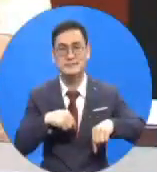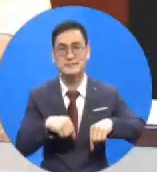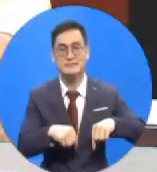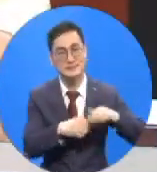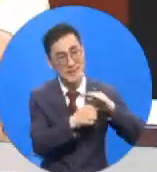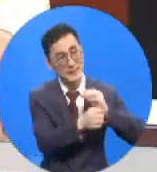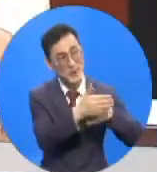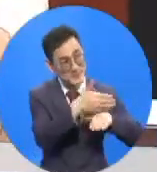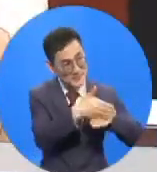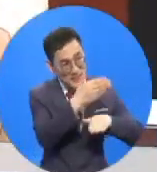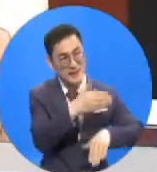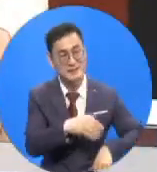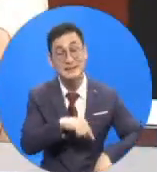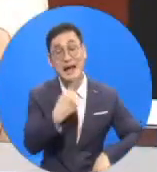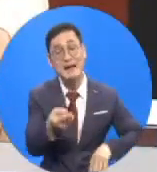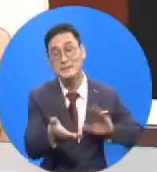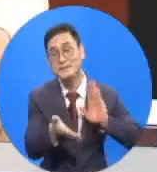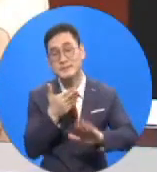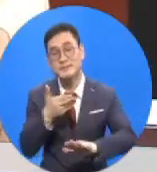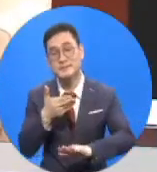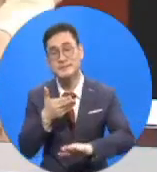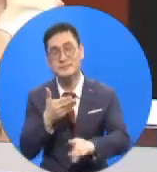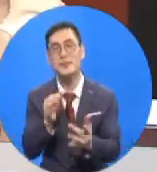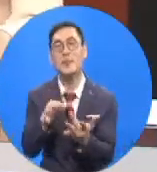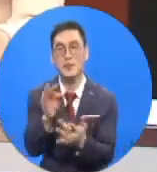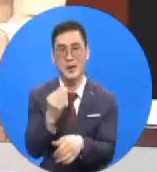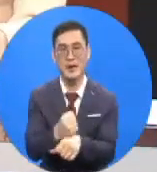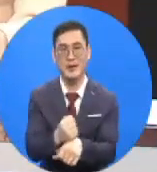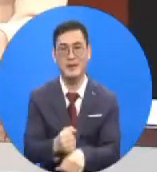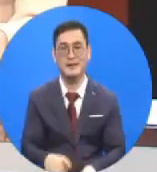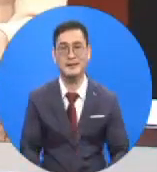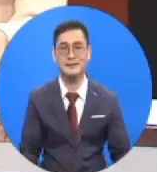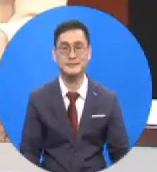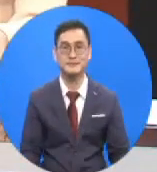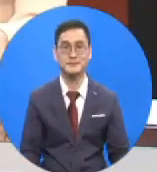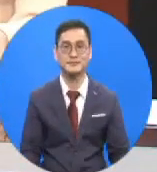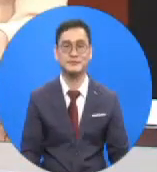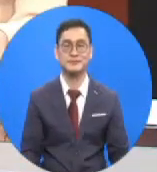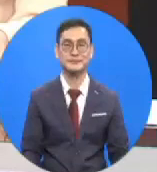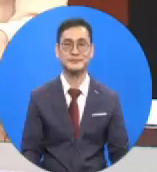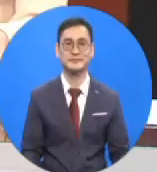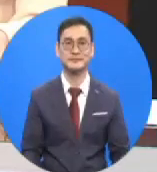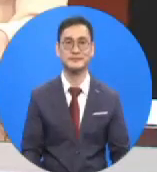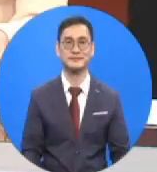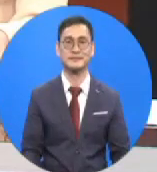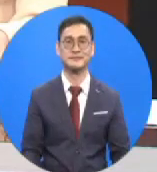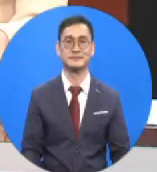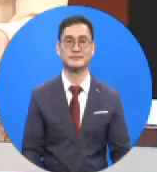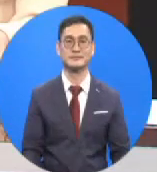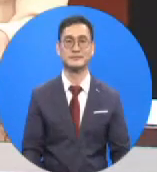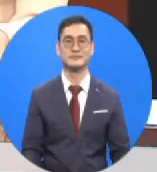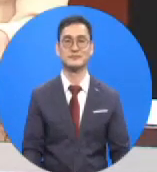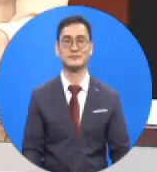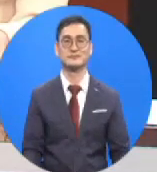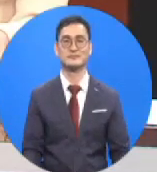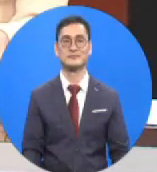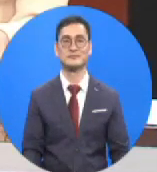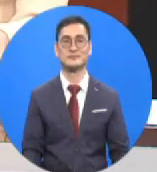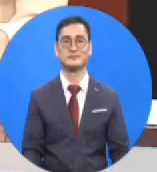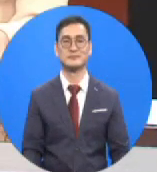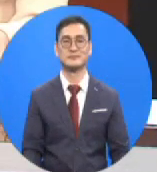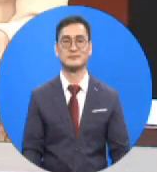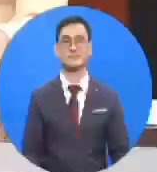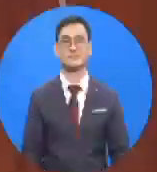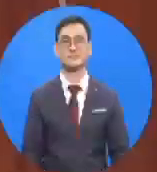저건 인해 * 강사 에서 전각을 진행하고 있는데 역대 가창 조용한 전당대회 아닐까 싶어요 생각이 온